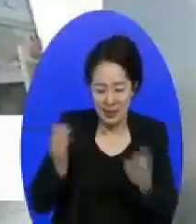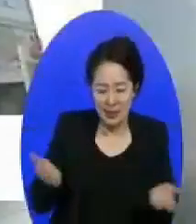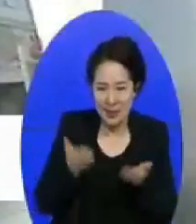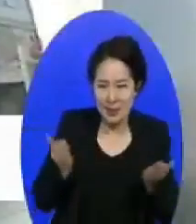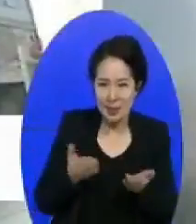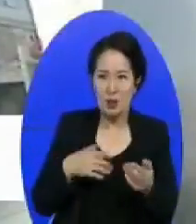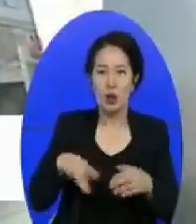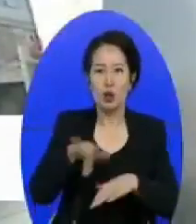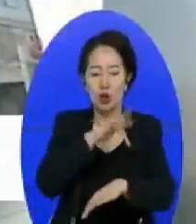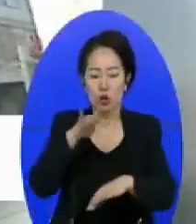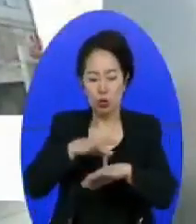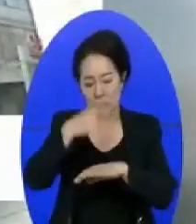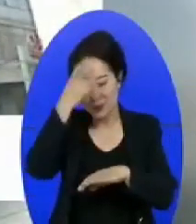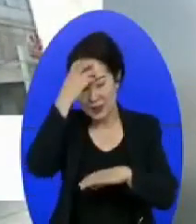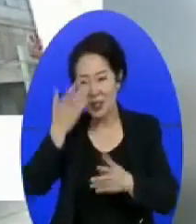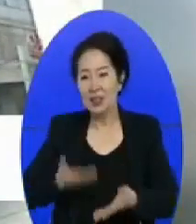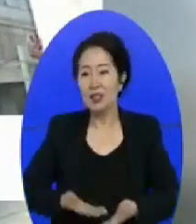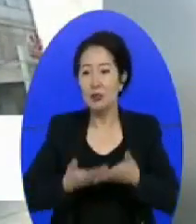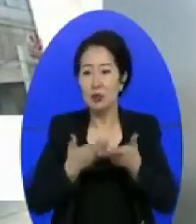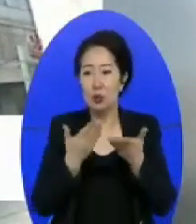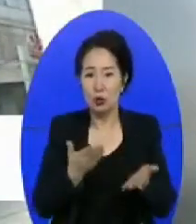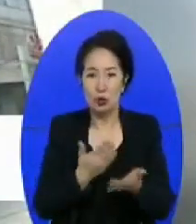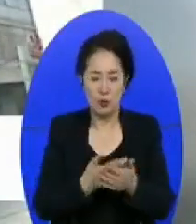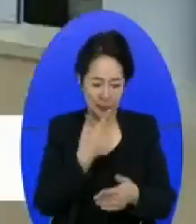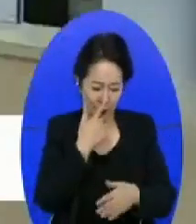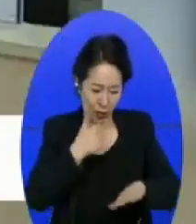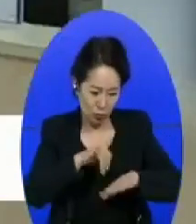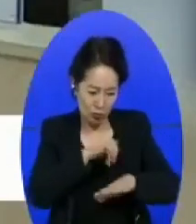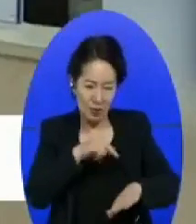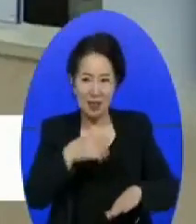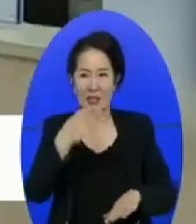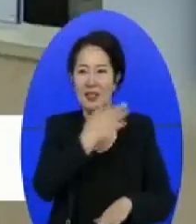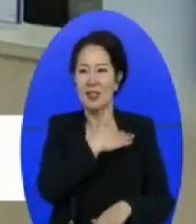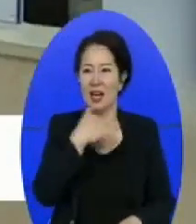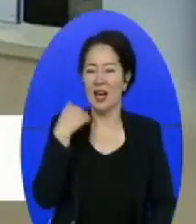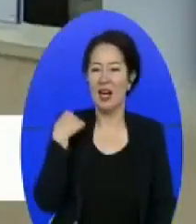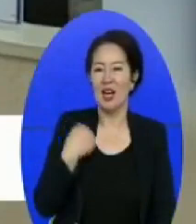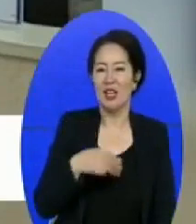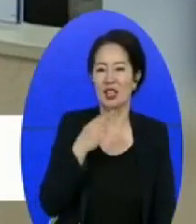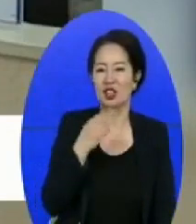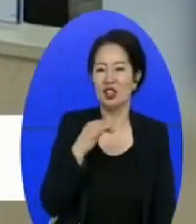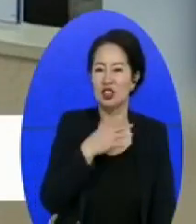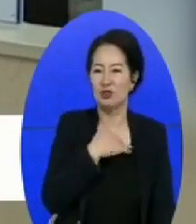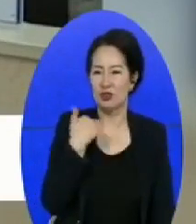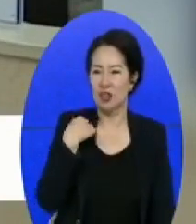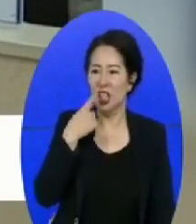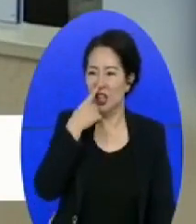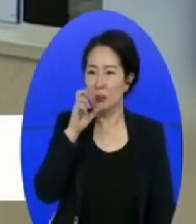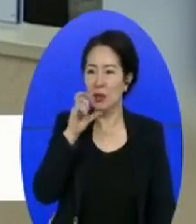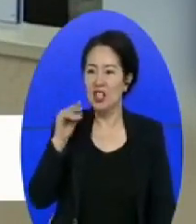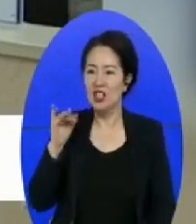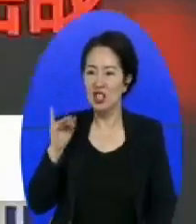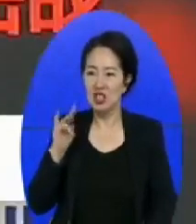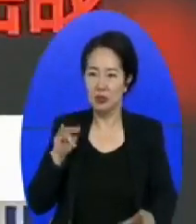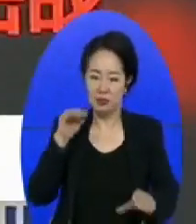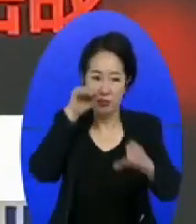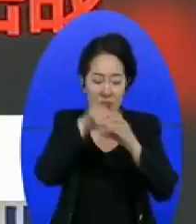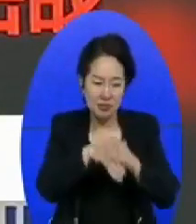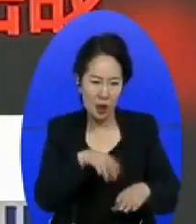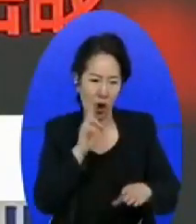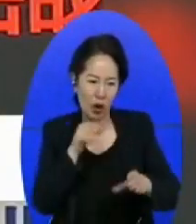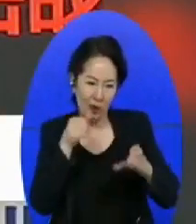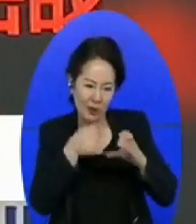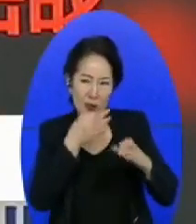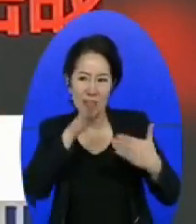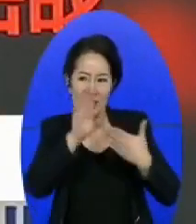төв засгийн газар нь дэмжлэг үзүүлж байна. Бүгд найрамд Хятад улсын дарга Ши Жинпин өчигдөр Бээжин хотын нэгэн эмнэлгээр зочилж коронавирусээс